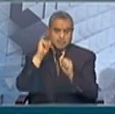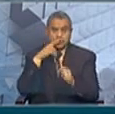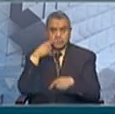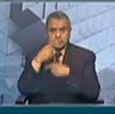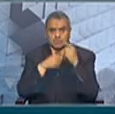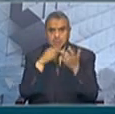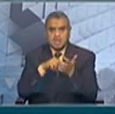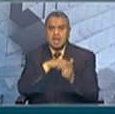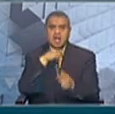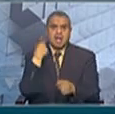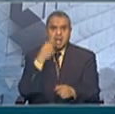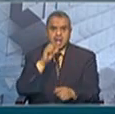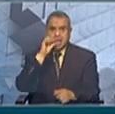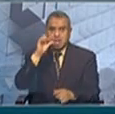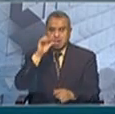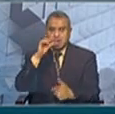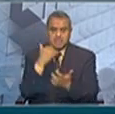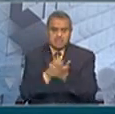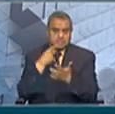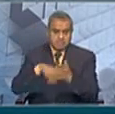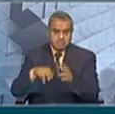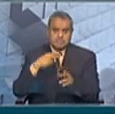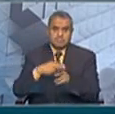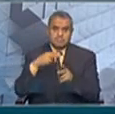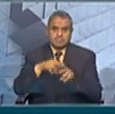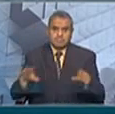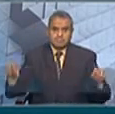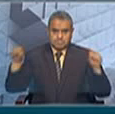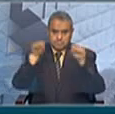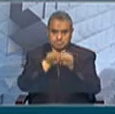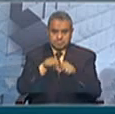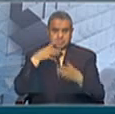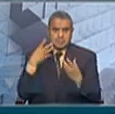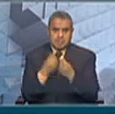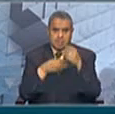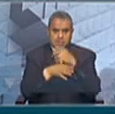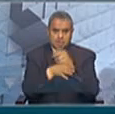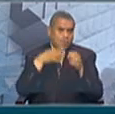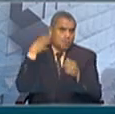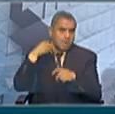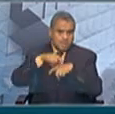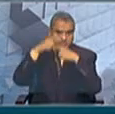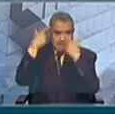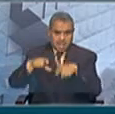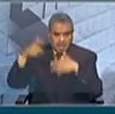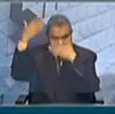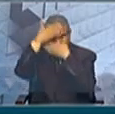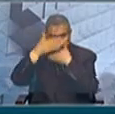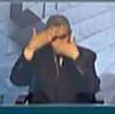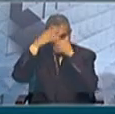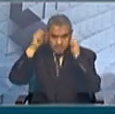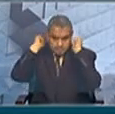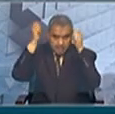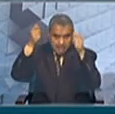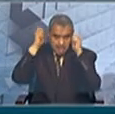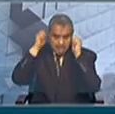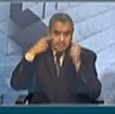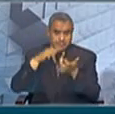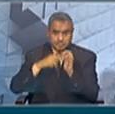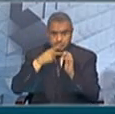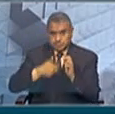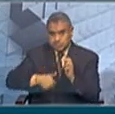بك، ويعني استئناف اجتماع الفرقاء الليبيين في المغرب إلى أي مدى سيسهم في إيجاد